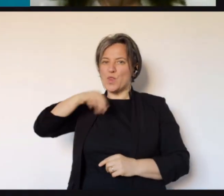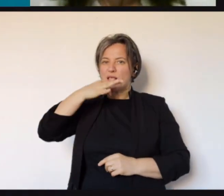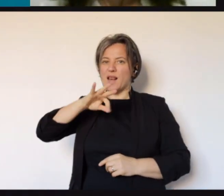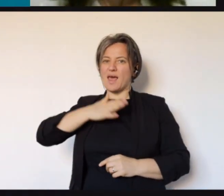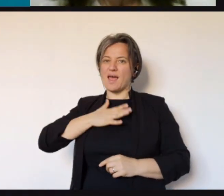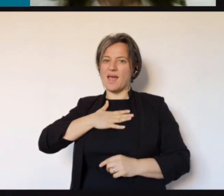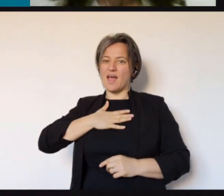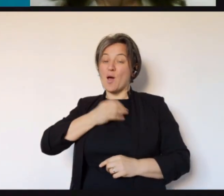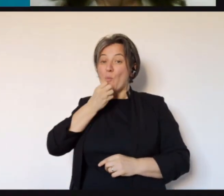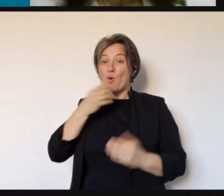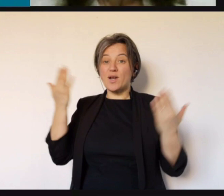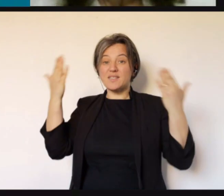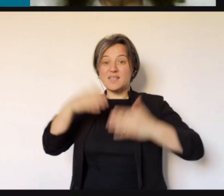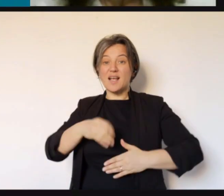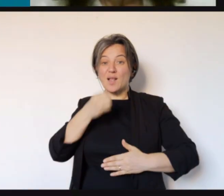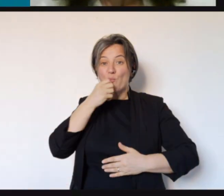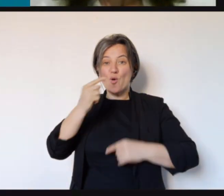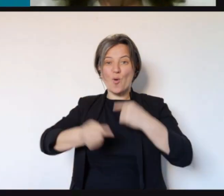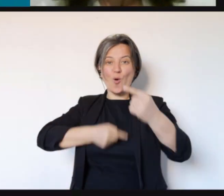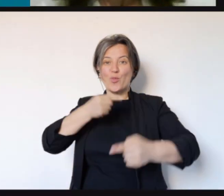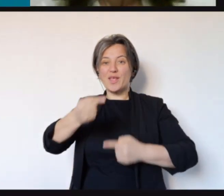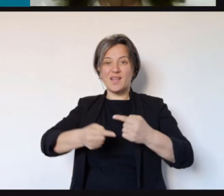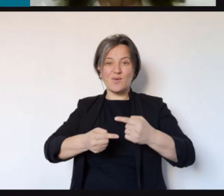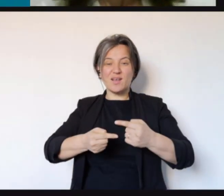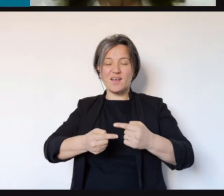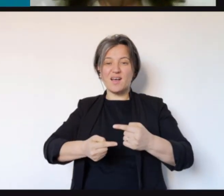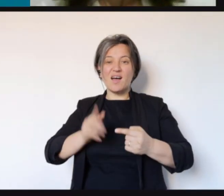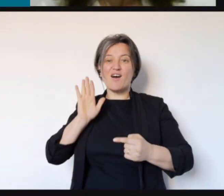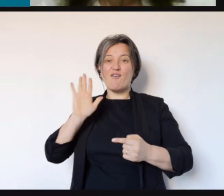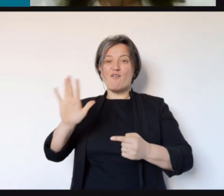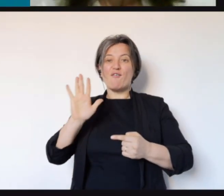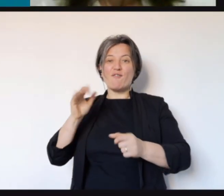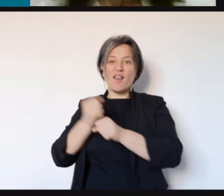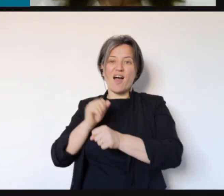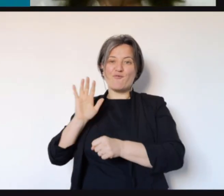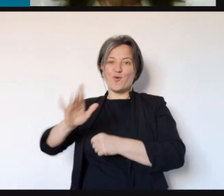buona serata e buona continuazione dei vostri incontri.